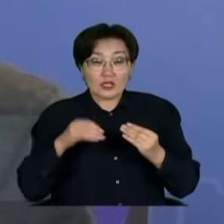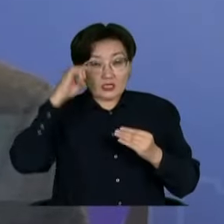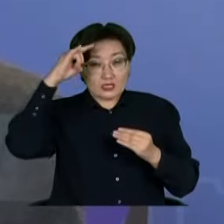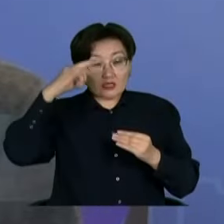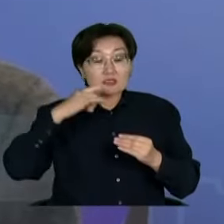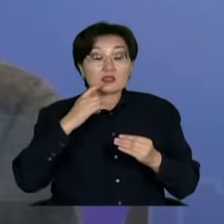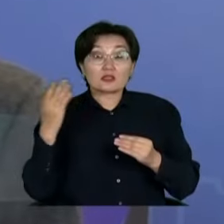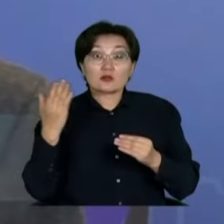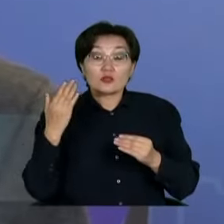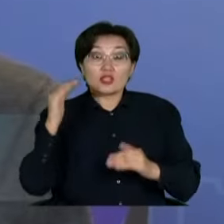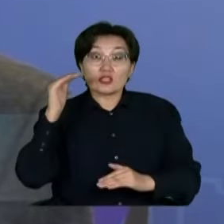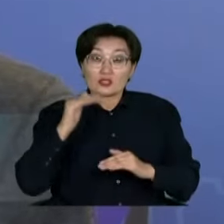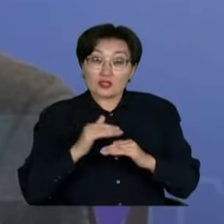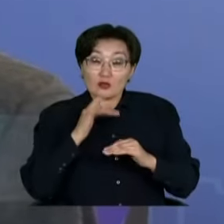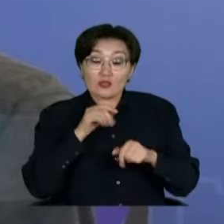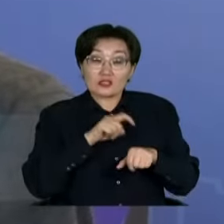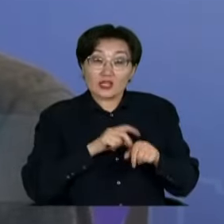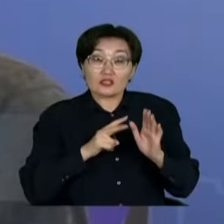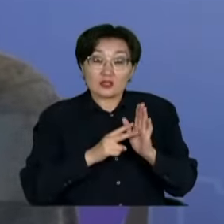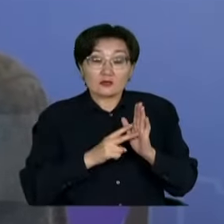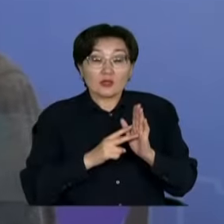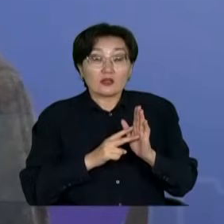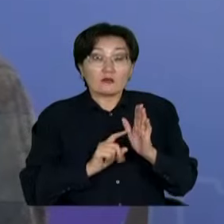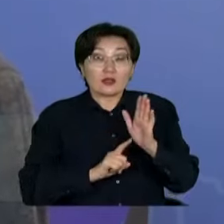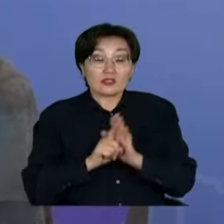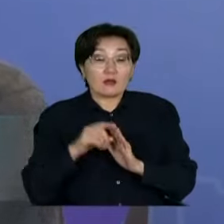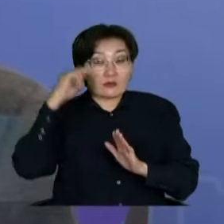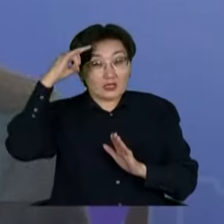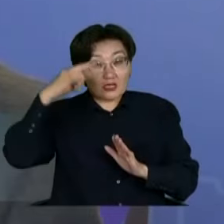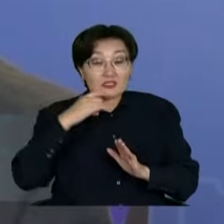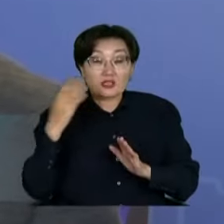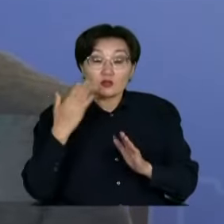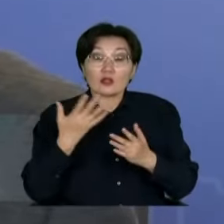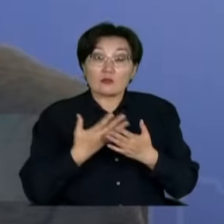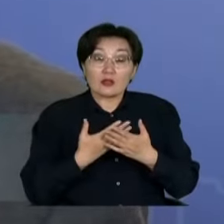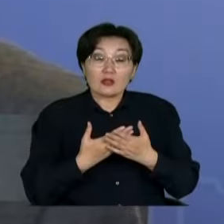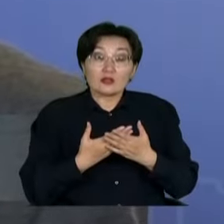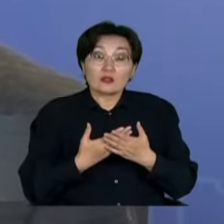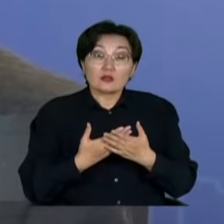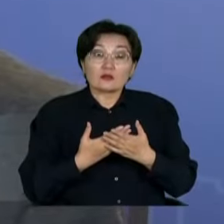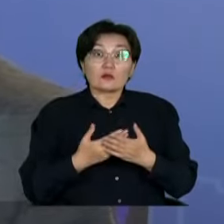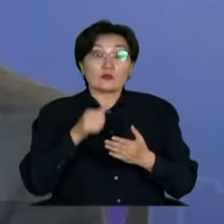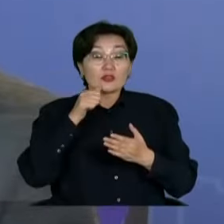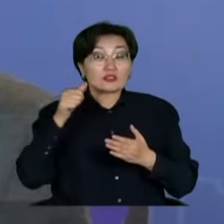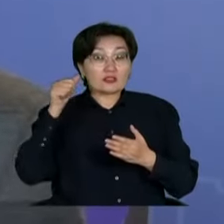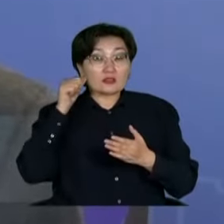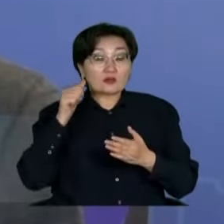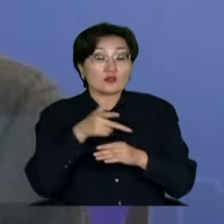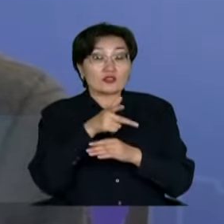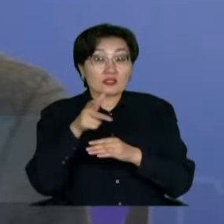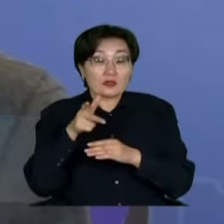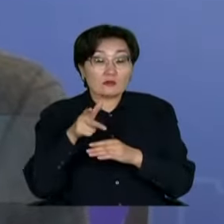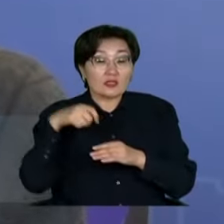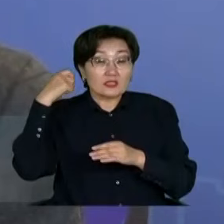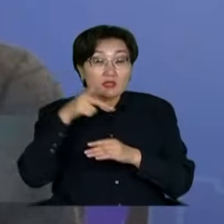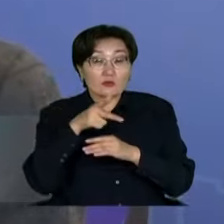қазақтың киносын кеш жақын сағат 7-тен бастап қазақ киноларын көрсетеміз. Оның үшін жаңа Олиара деген бұлтырдың ары жылы шыққан фильм әлі